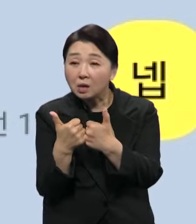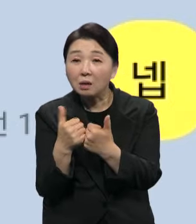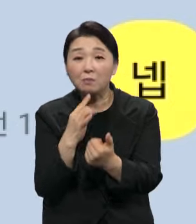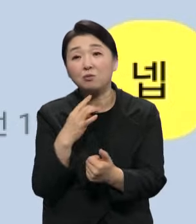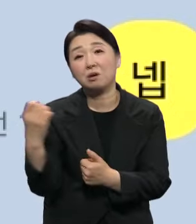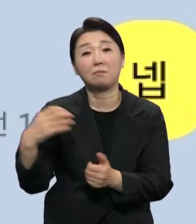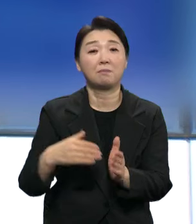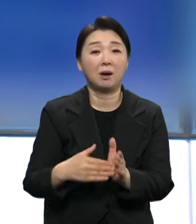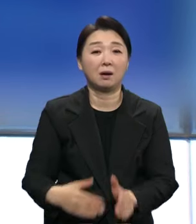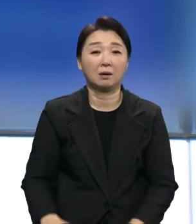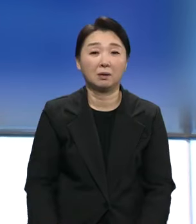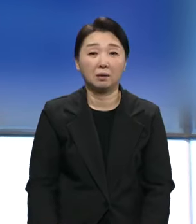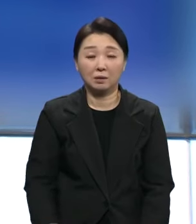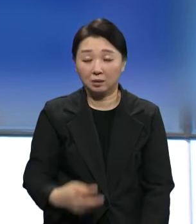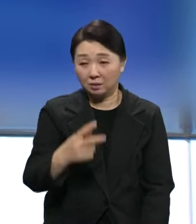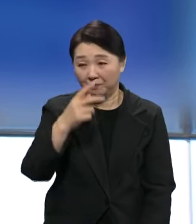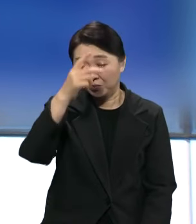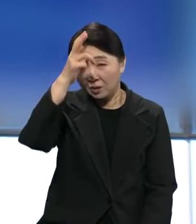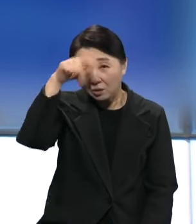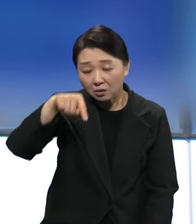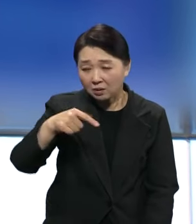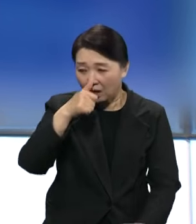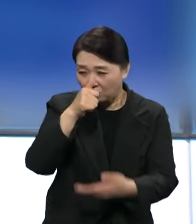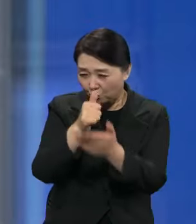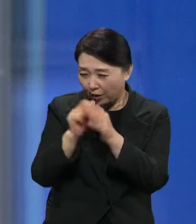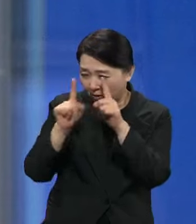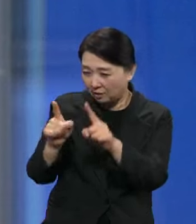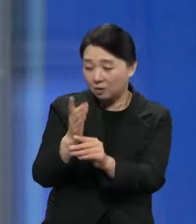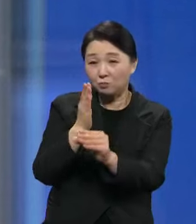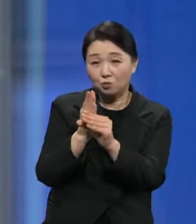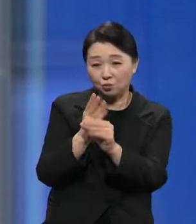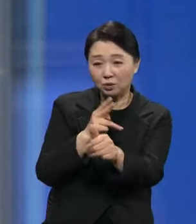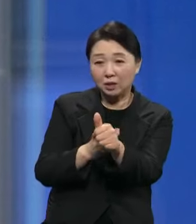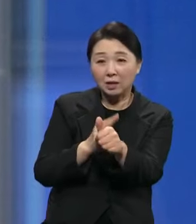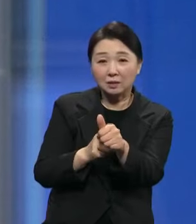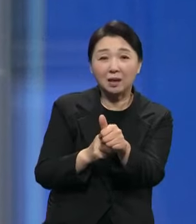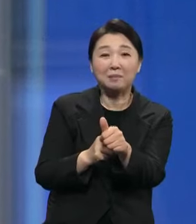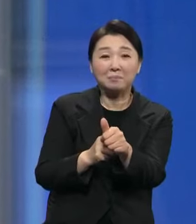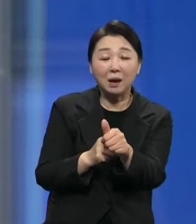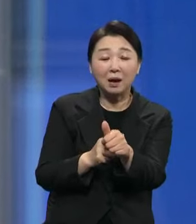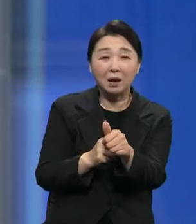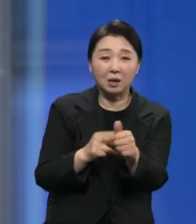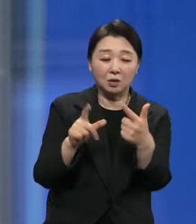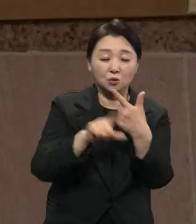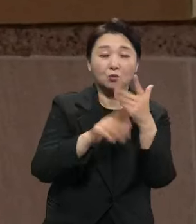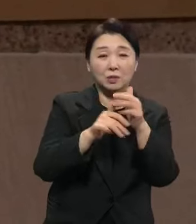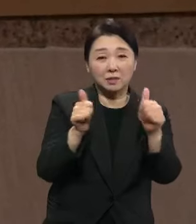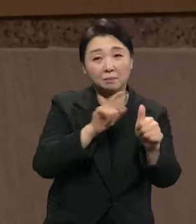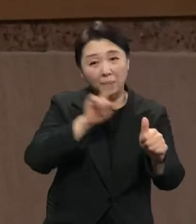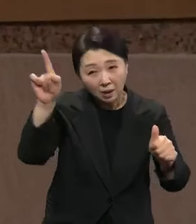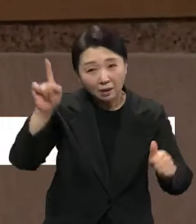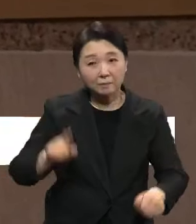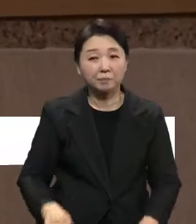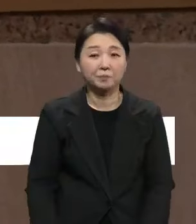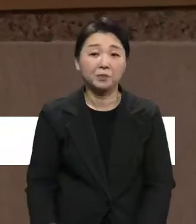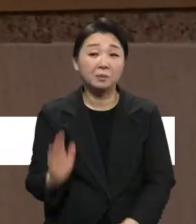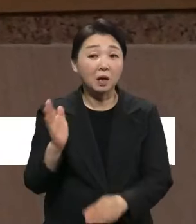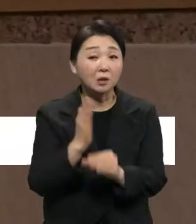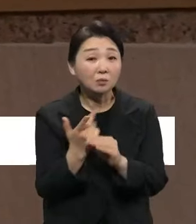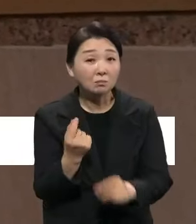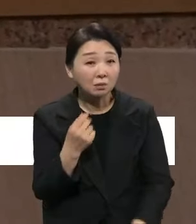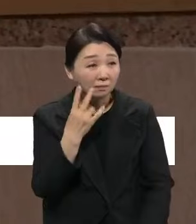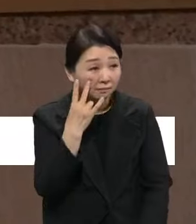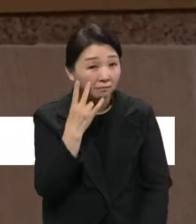했습니다. 수사기관은 혐의가 있다고 봤고 이 강사는 지난달 재판에 넘겨졌습니다. 강의를 하고 계신